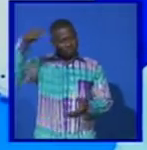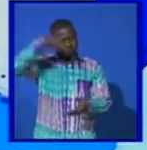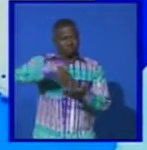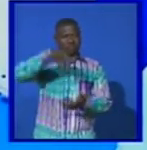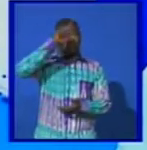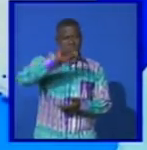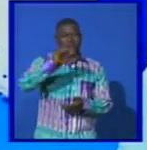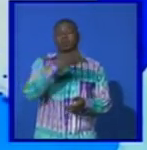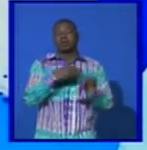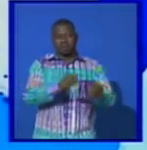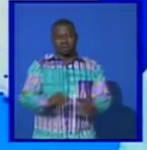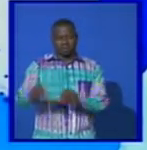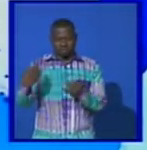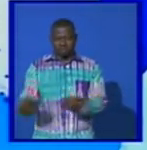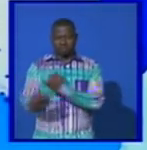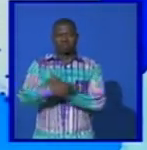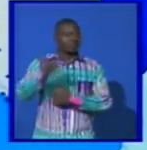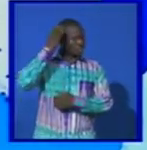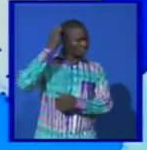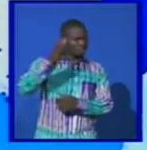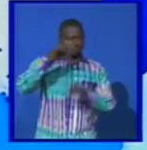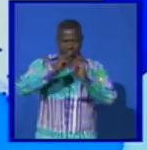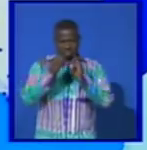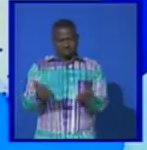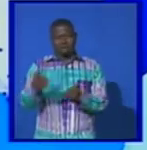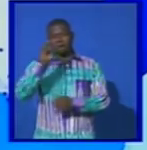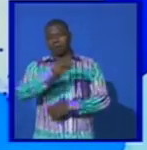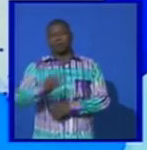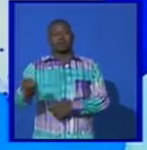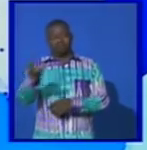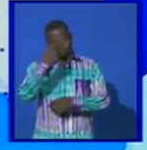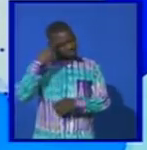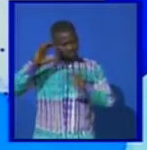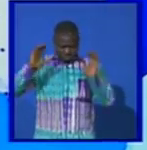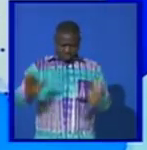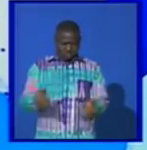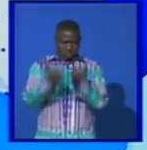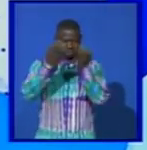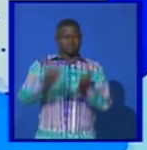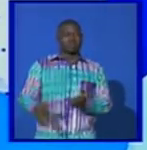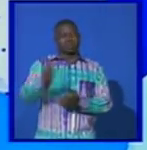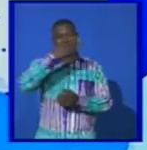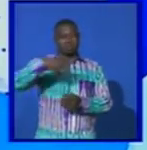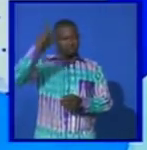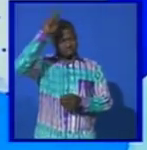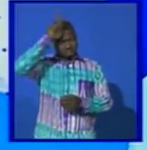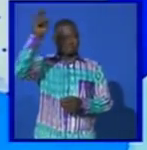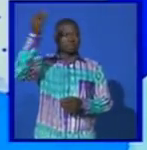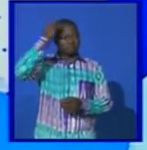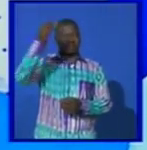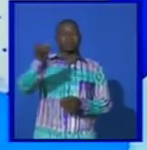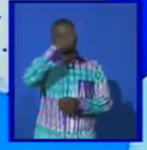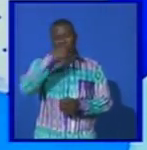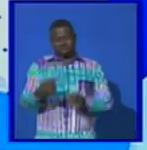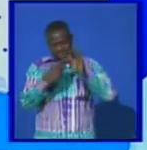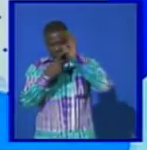organisé aujourd'hui une conférence de presse à Ouagadougou. Le mouvement encourage Kadré Désiré Ouédraogo à se présenter à l'élection car lui seul a la